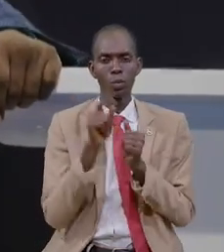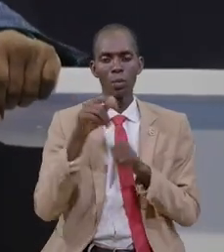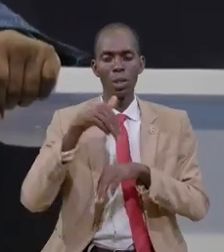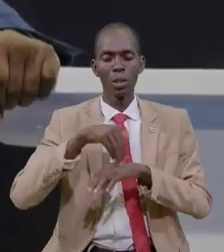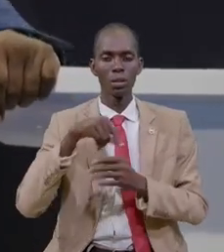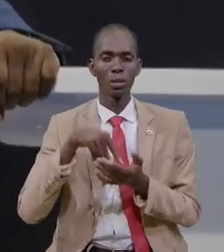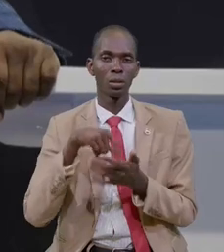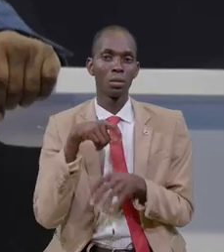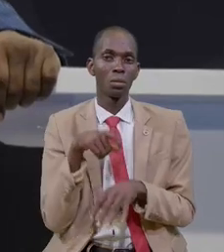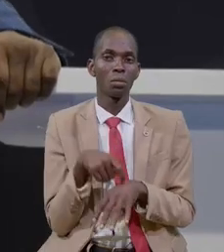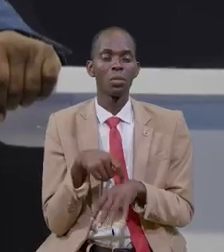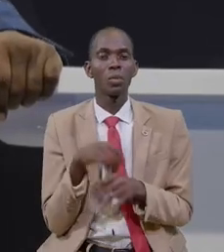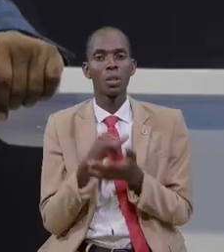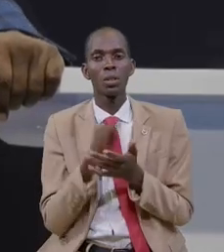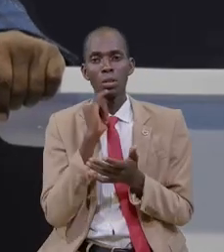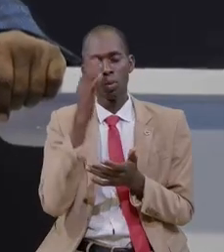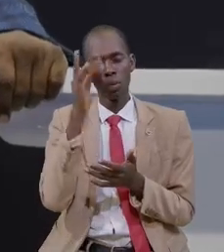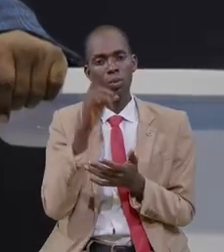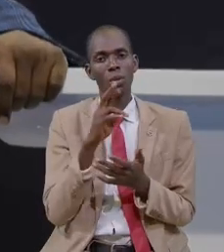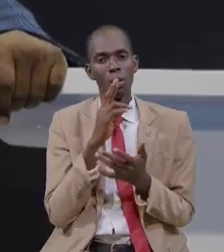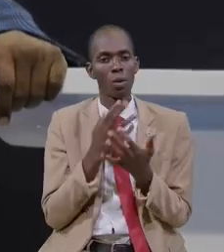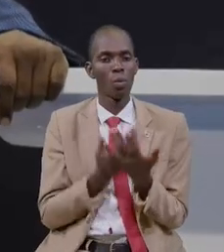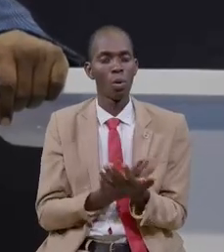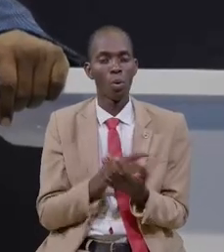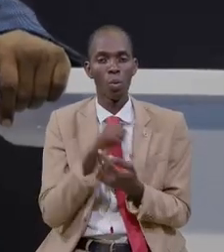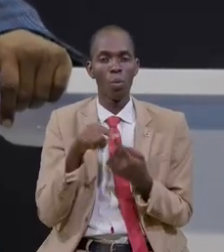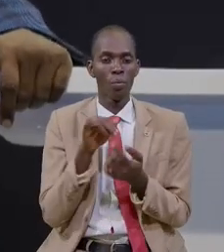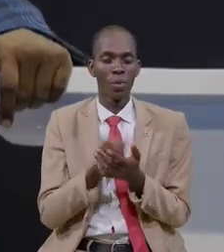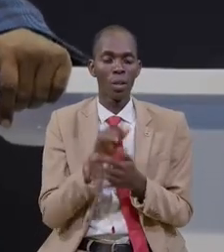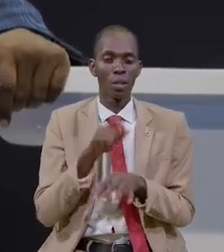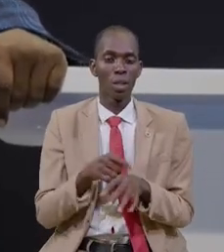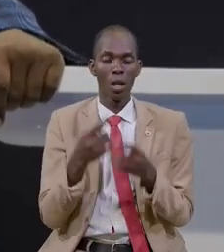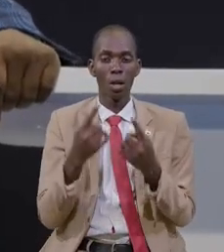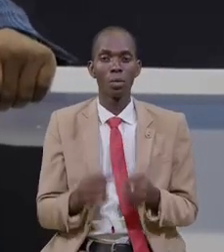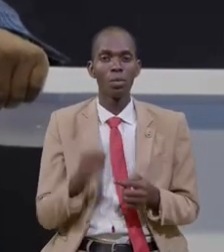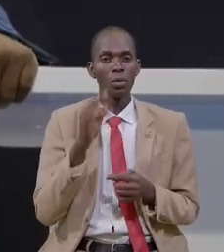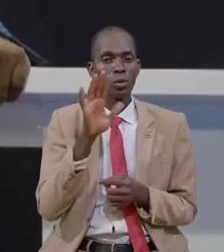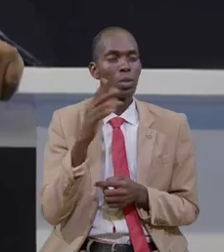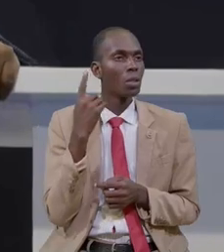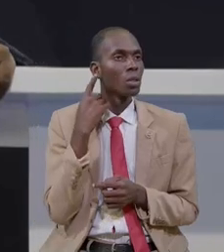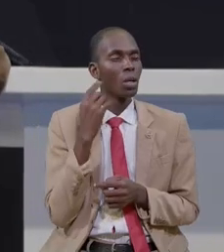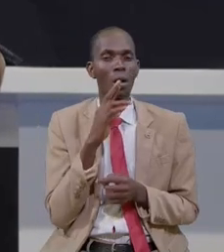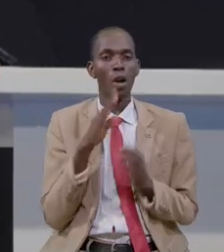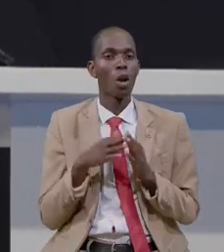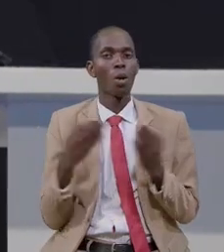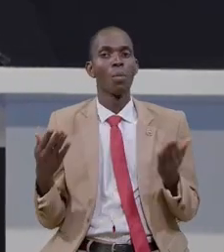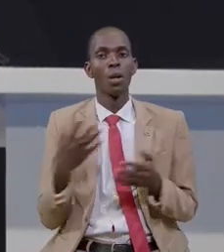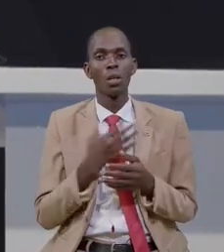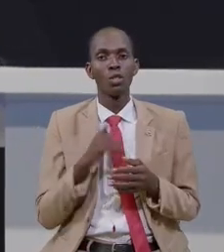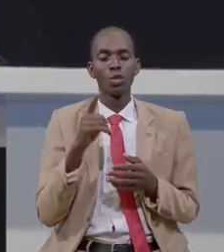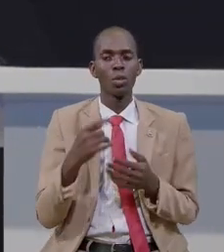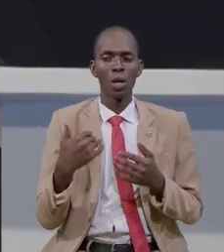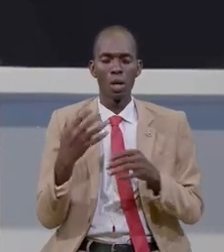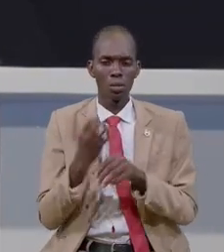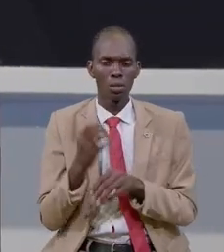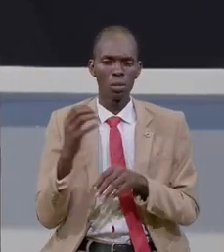moment. C'est pourquoi vous attendez. Et quand ce moment vient, vos oreilles sont ouvertes et vous